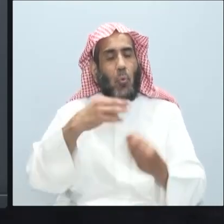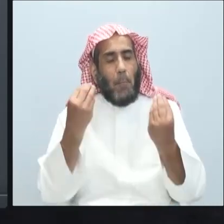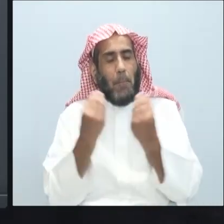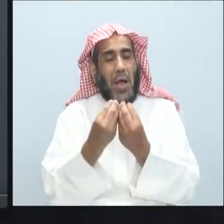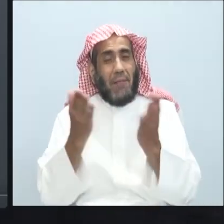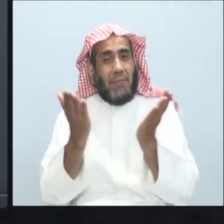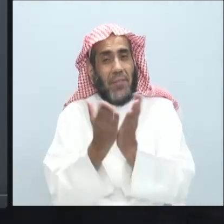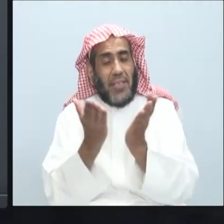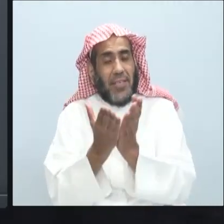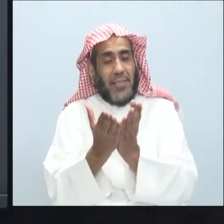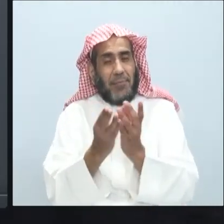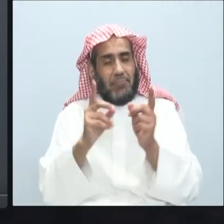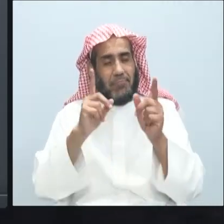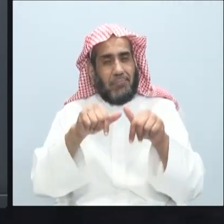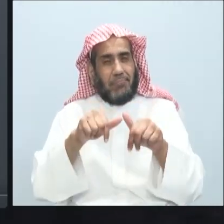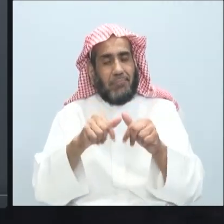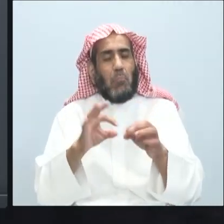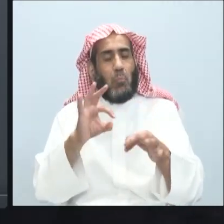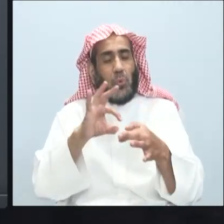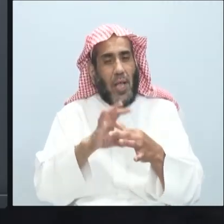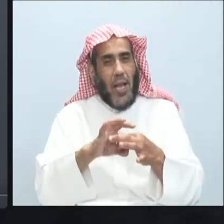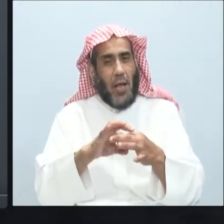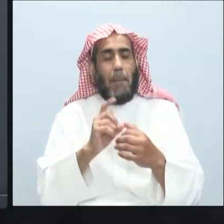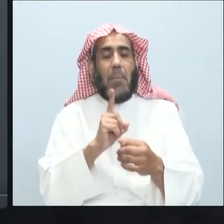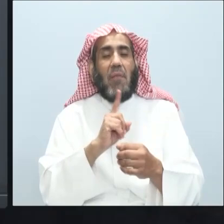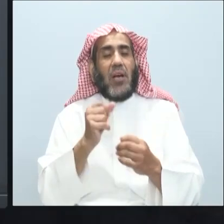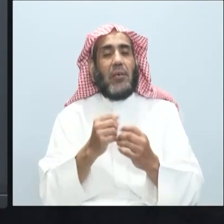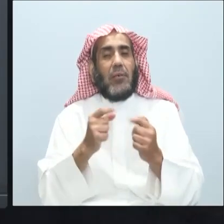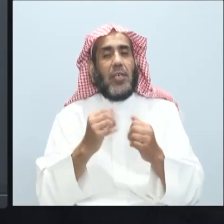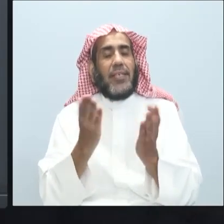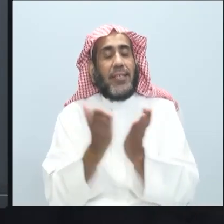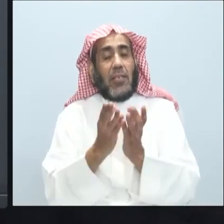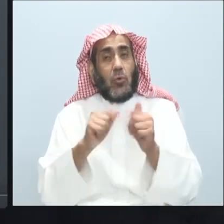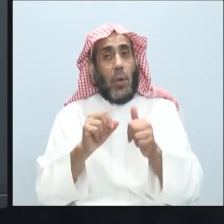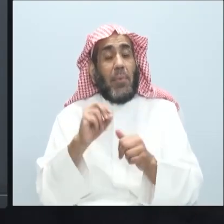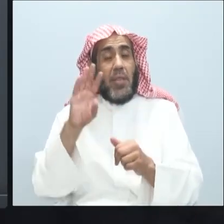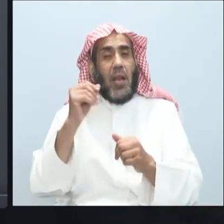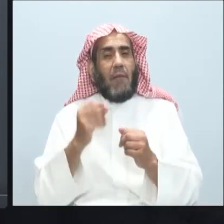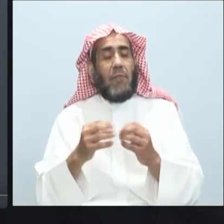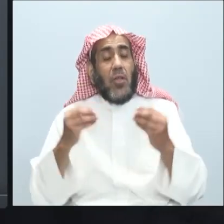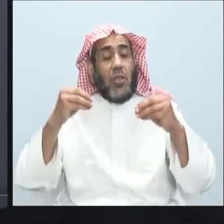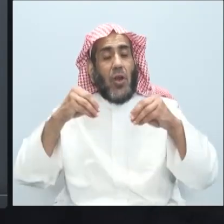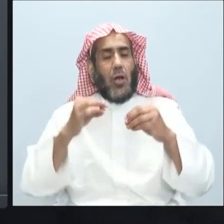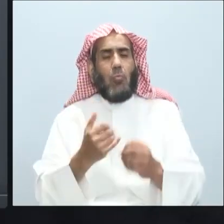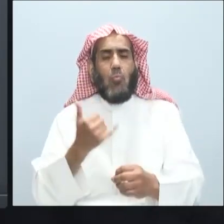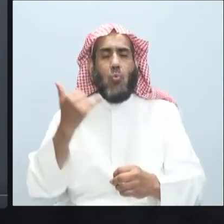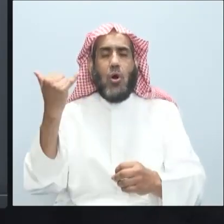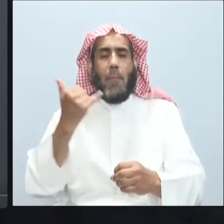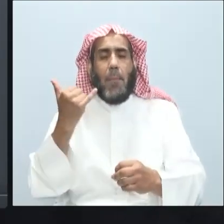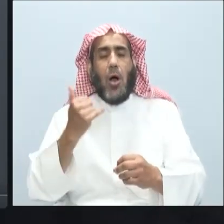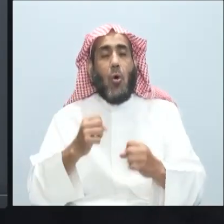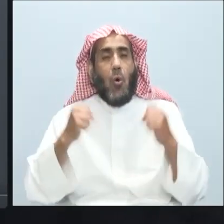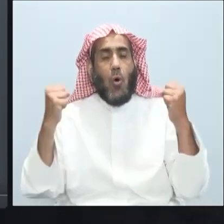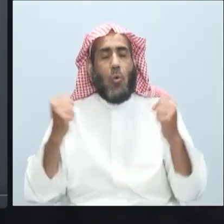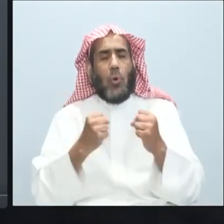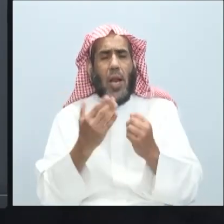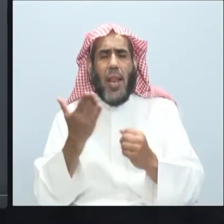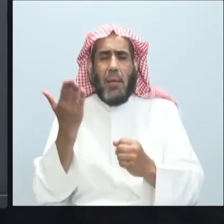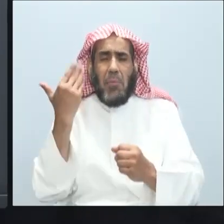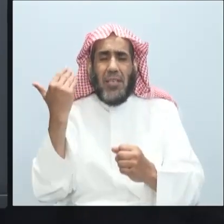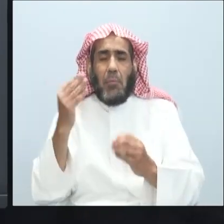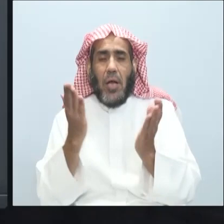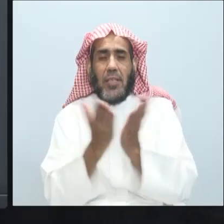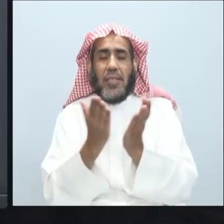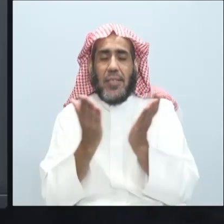في درس في درس متعلق بالفقه درسنا باذن الله تعالى في اثراءات مهمه مراجعه لما سبق ان